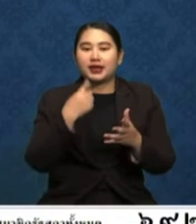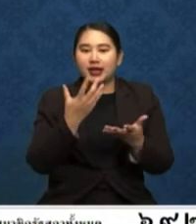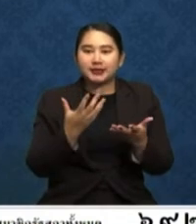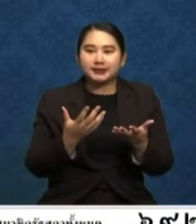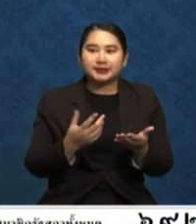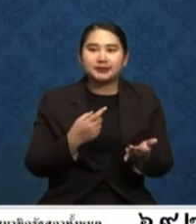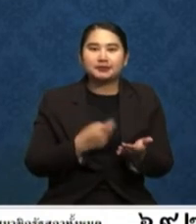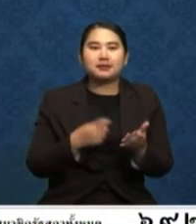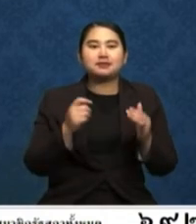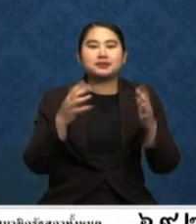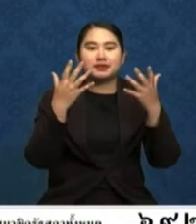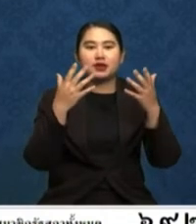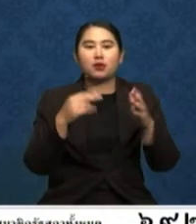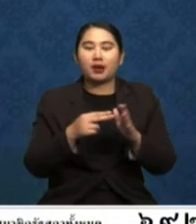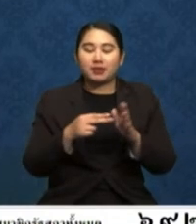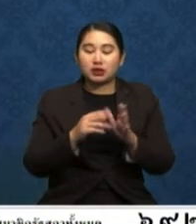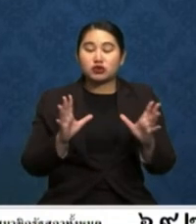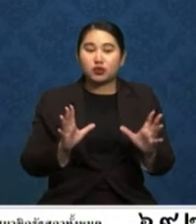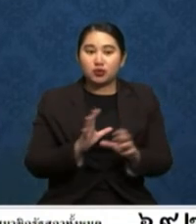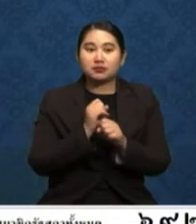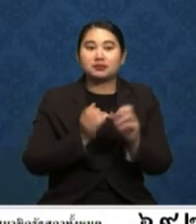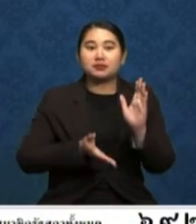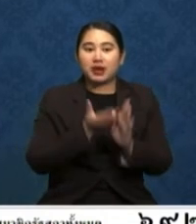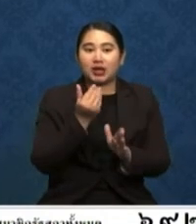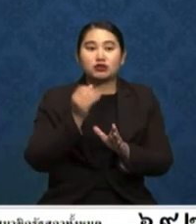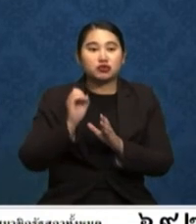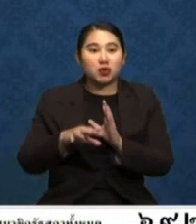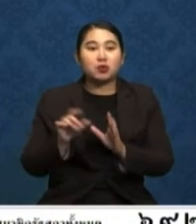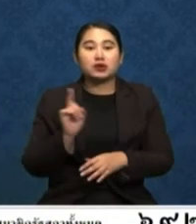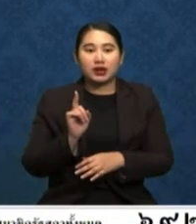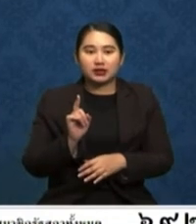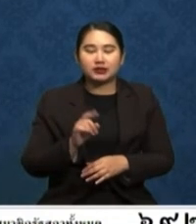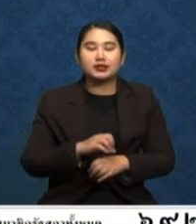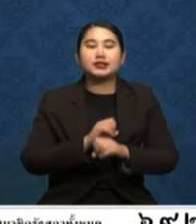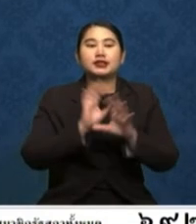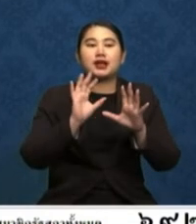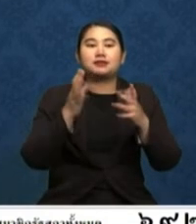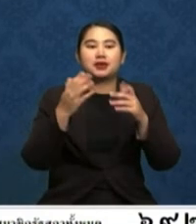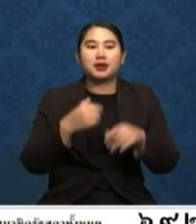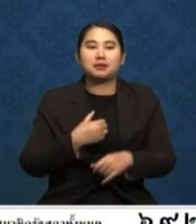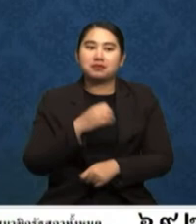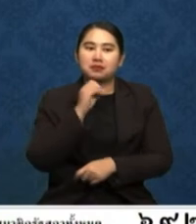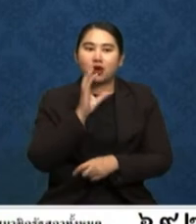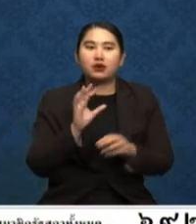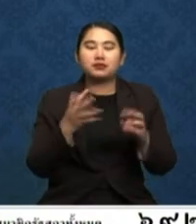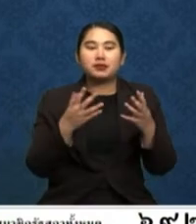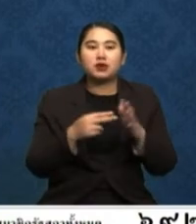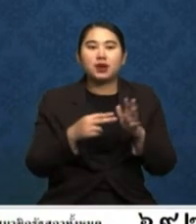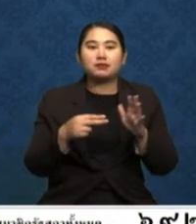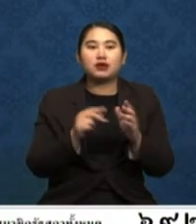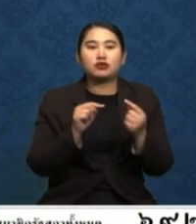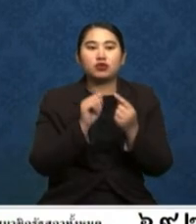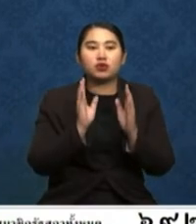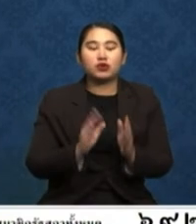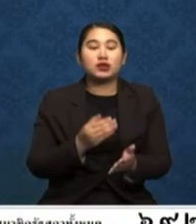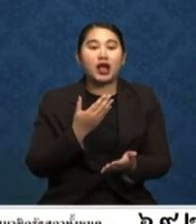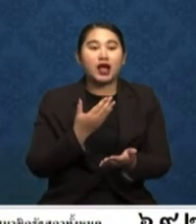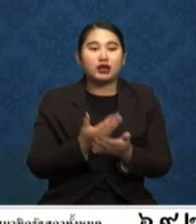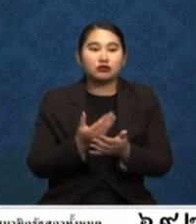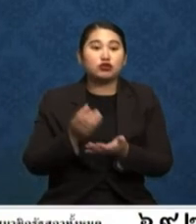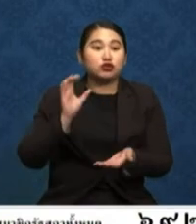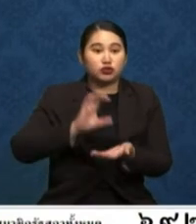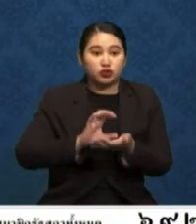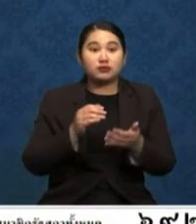ด้วยซ้ำว่าจะประสบความสำเร็จยังไม่มีใครกล้าบอกด้วยซ้ำว่าจะมีนักลงทุนเข้ามา